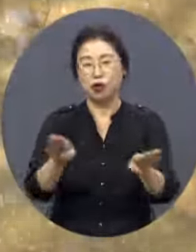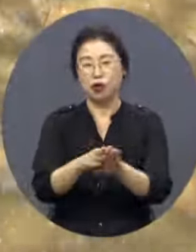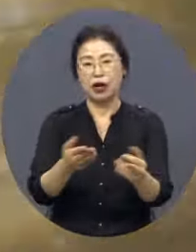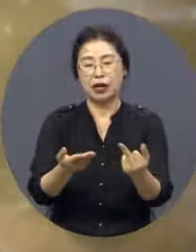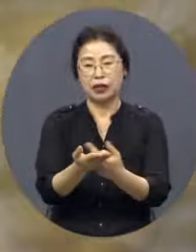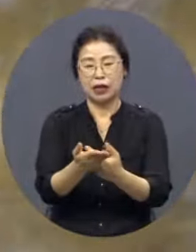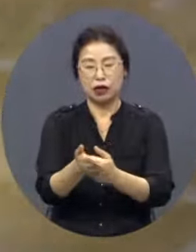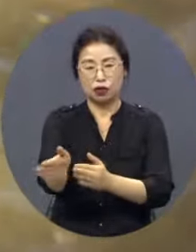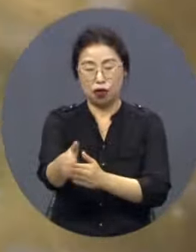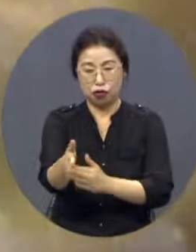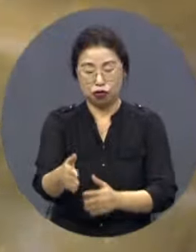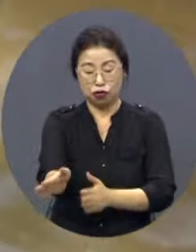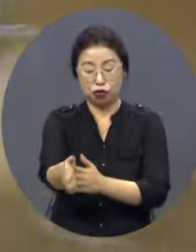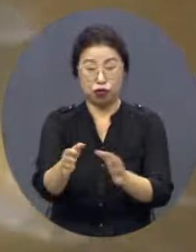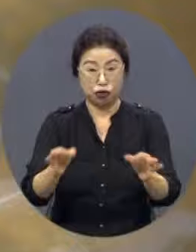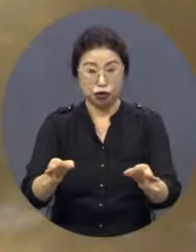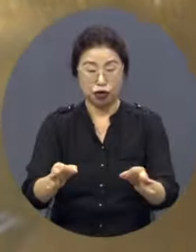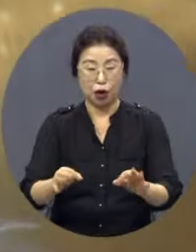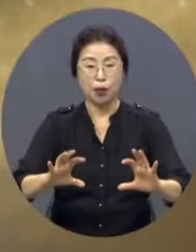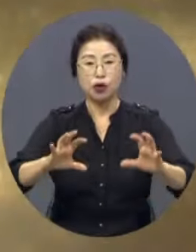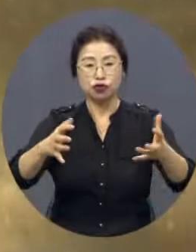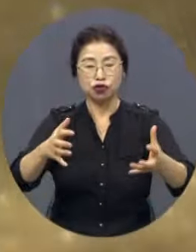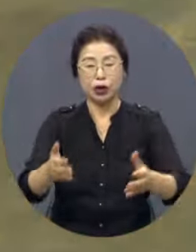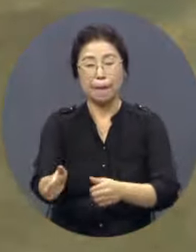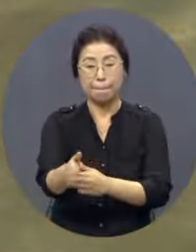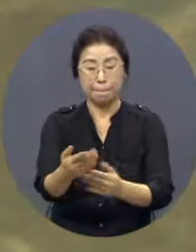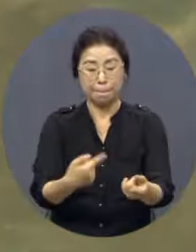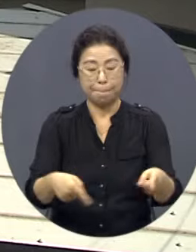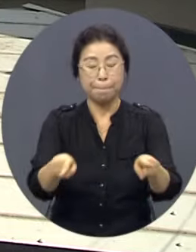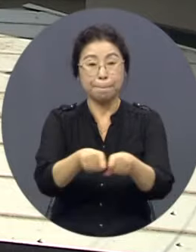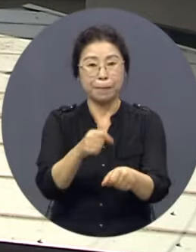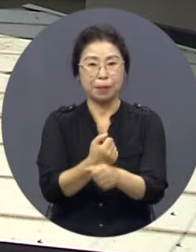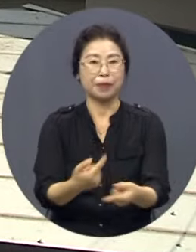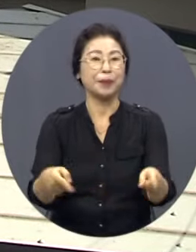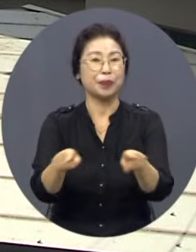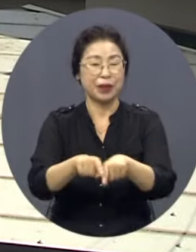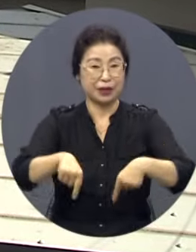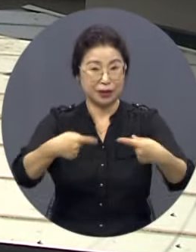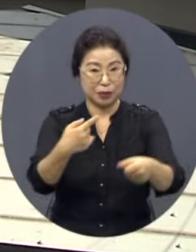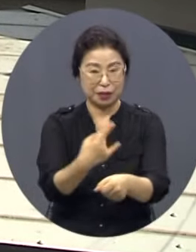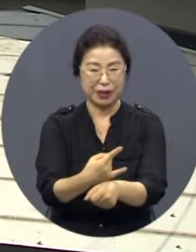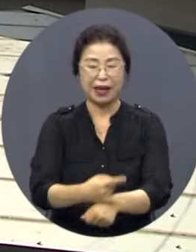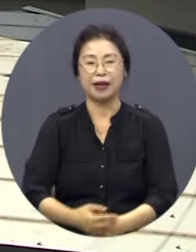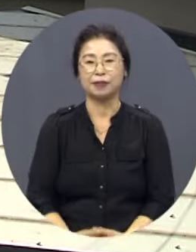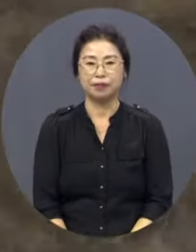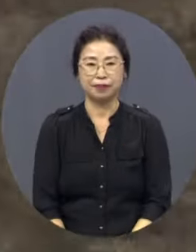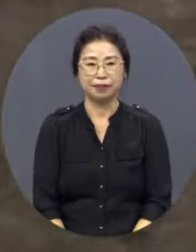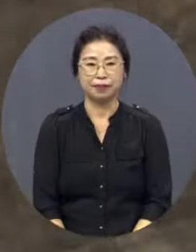제주 어류양식수협, 국립수산과학원이 합동으로 참여하고 있습니다.